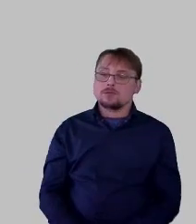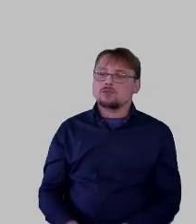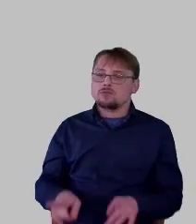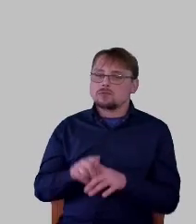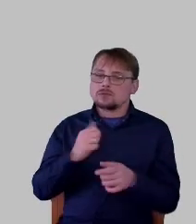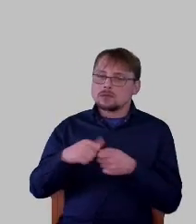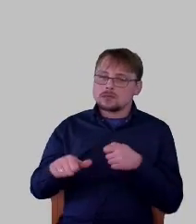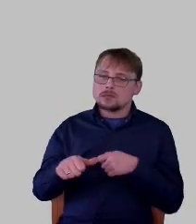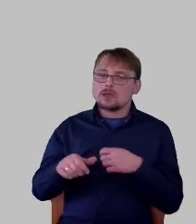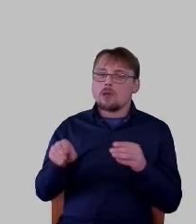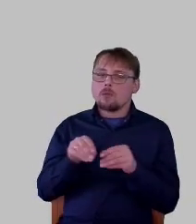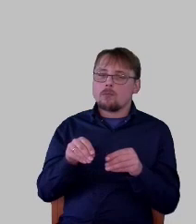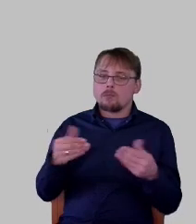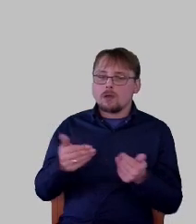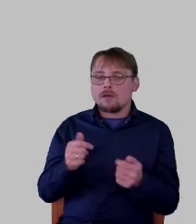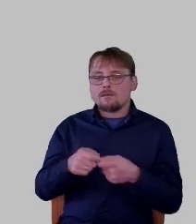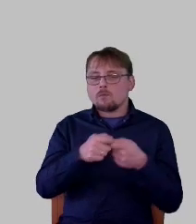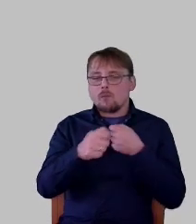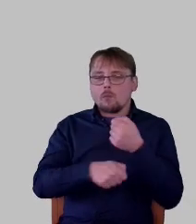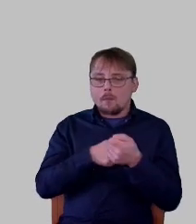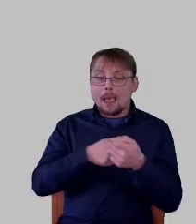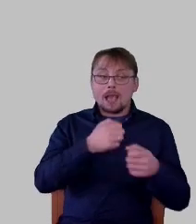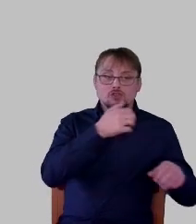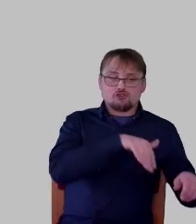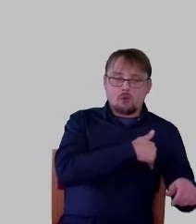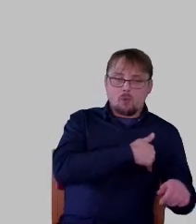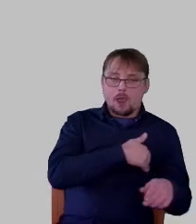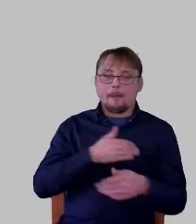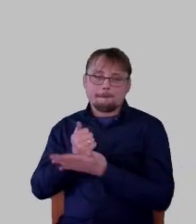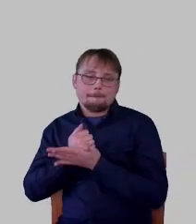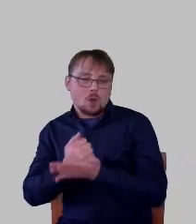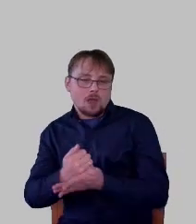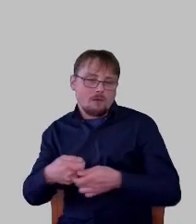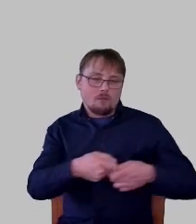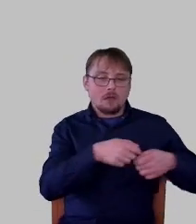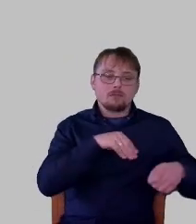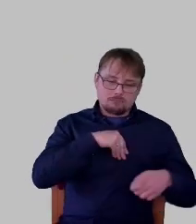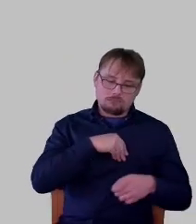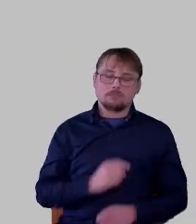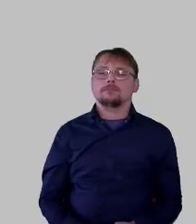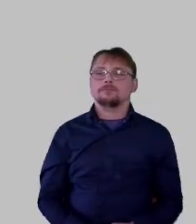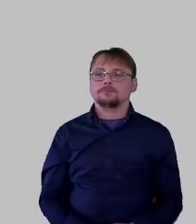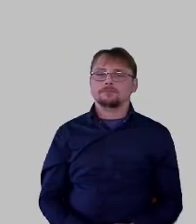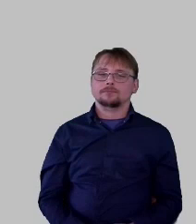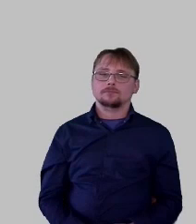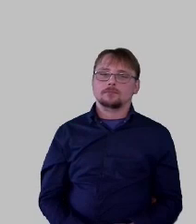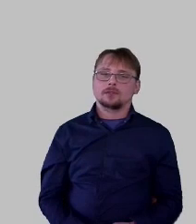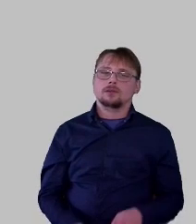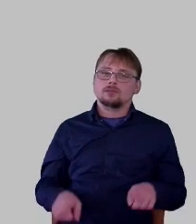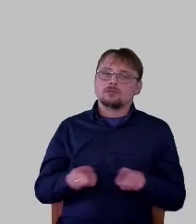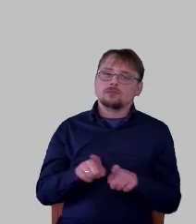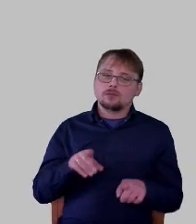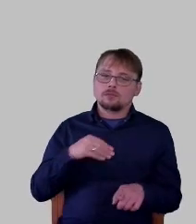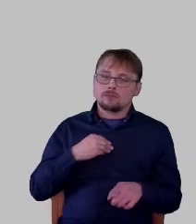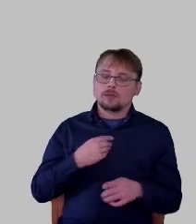pomiędzy szkołą a poradnią. Wreszcie dostosowanie organizacji kształcenia. Może to być specjalna organizacja nauki i metod